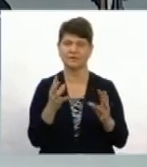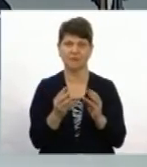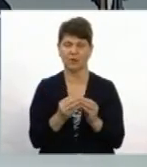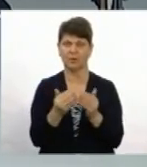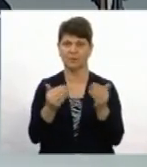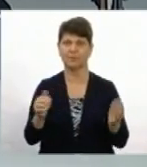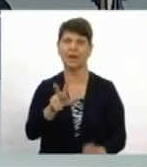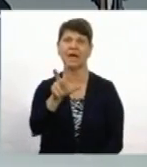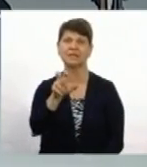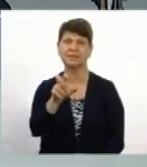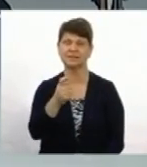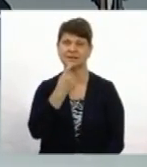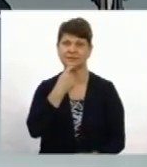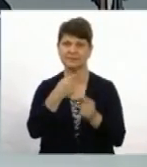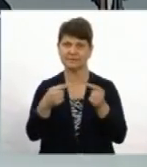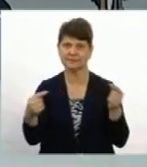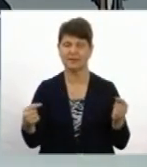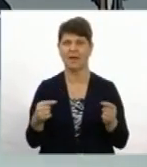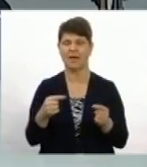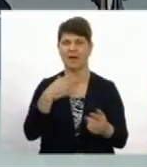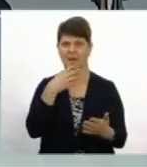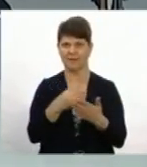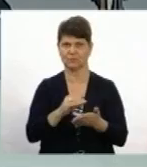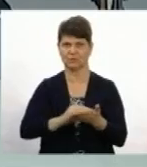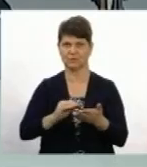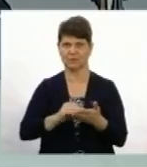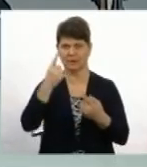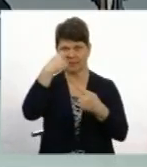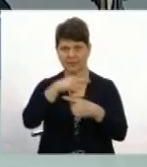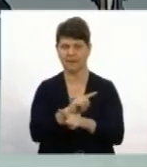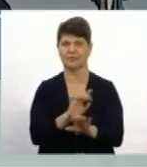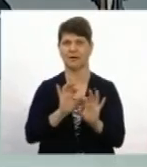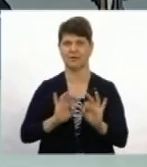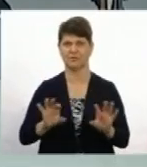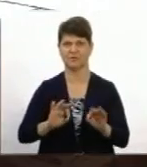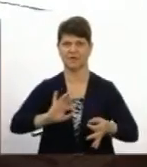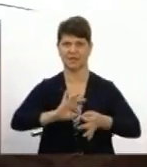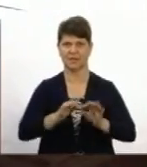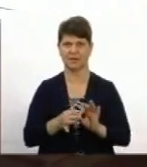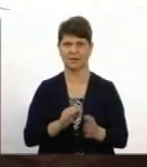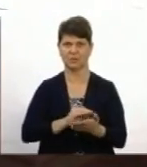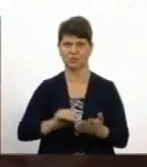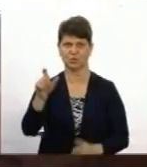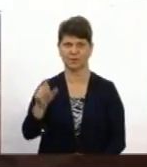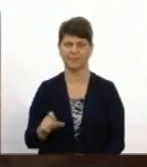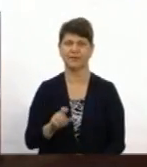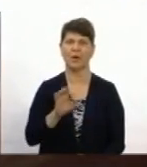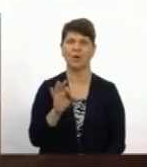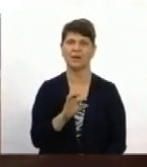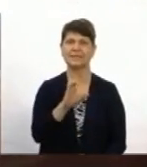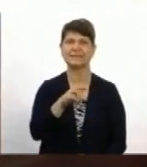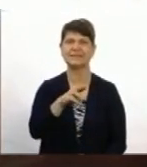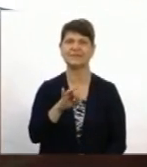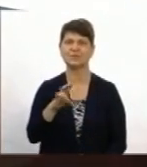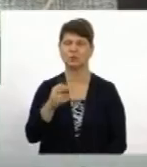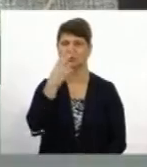близько 300 робіт традиційних та авторських техніках. Більш детально розповість Дар'я Красовська. Олеся Свистун